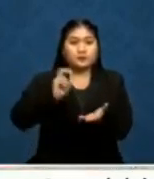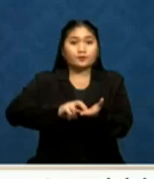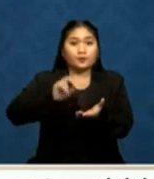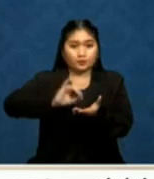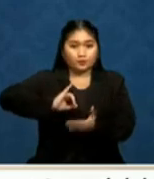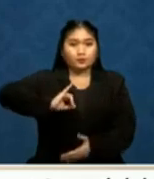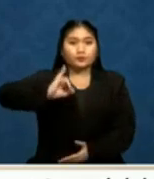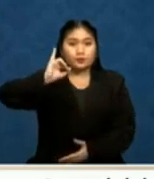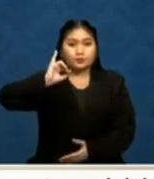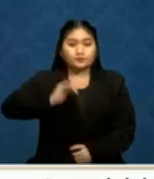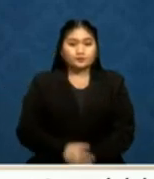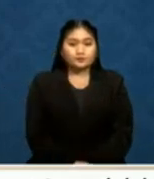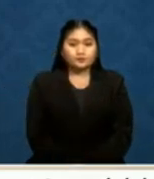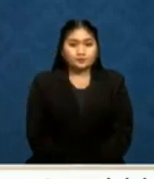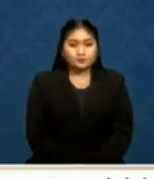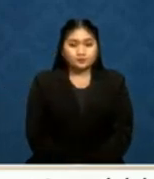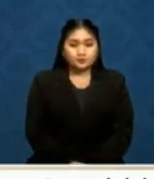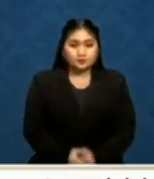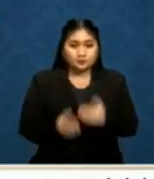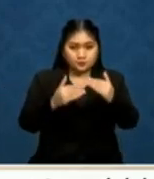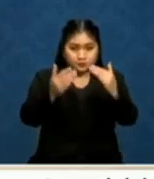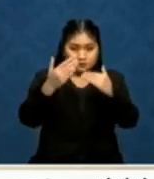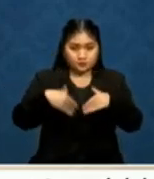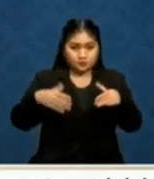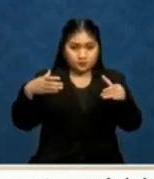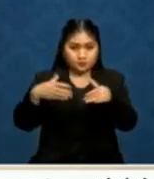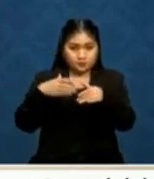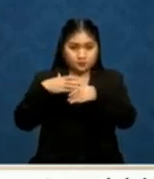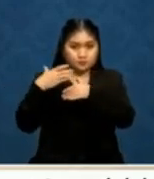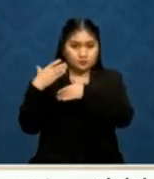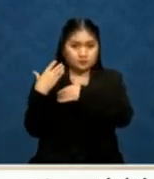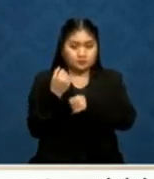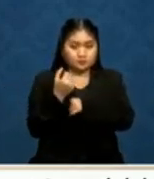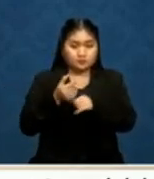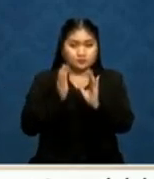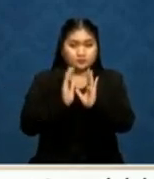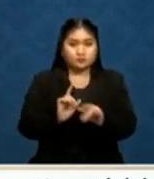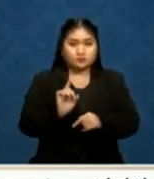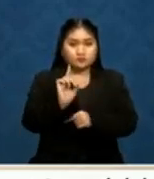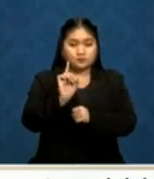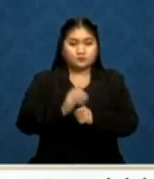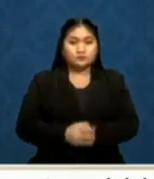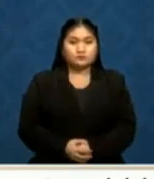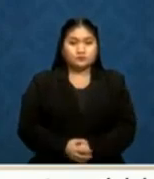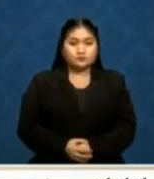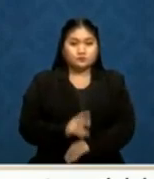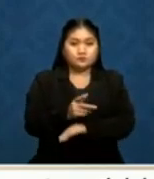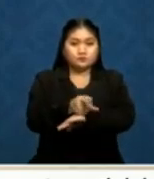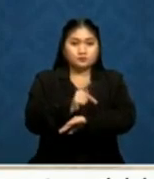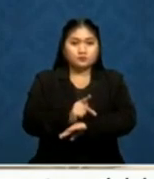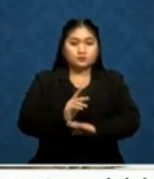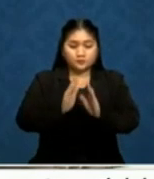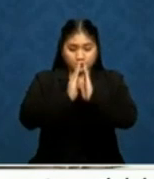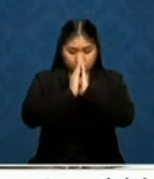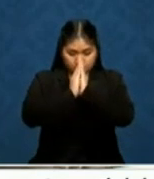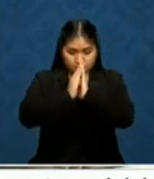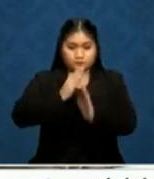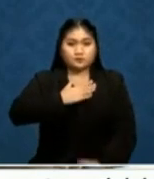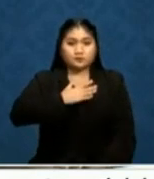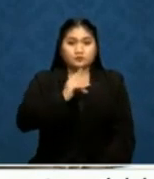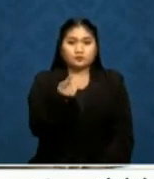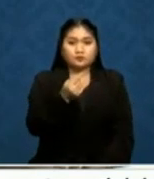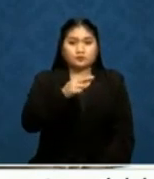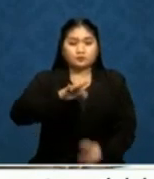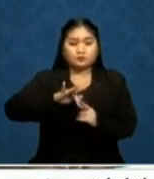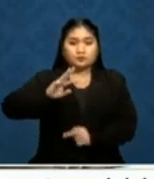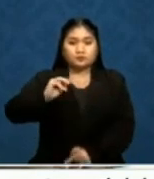องถูกต้องนะครับต่อไปพรรคประชาธิปัตย์1ท่านครับเชิญครับ ท่านประธานสภาที่เคารพกับผมร่มธรรมคำ